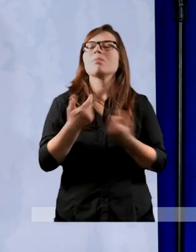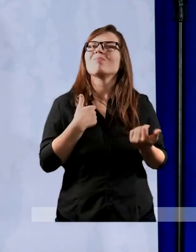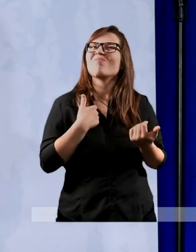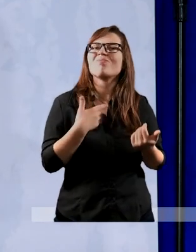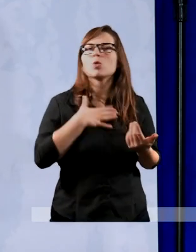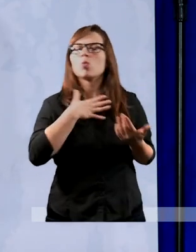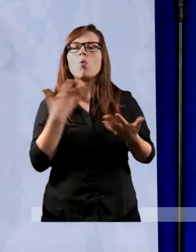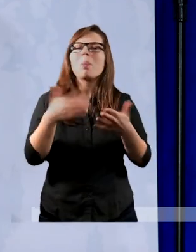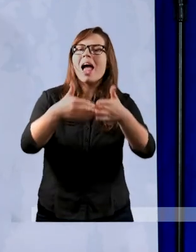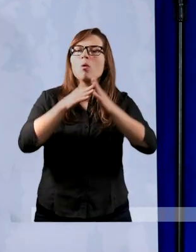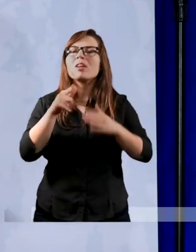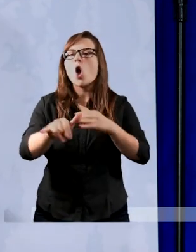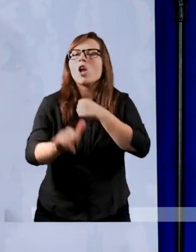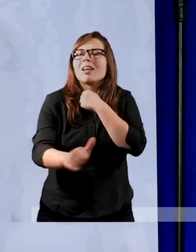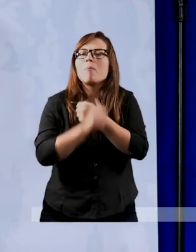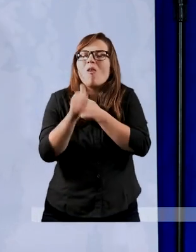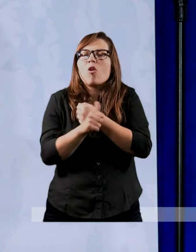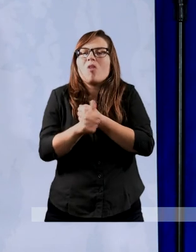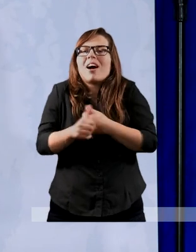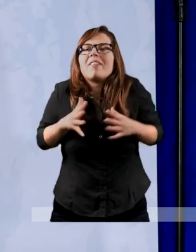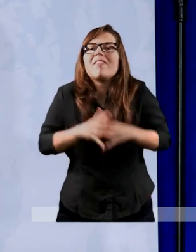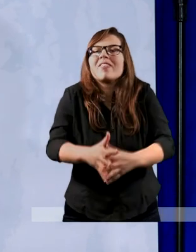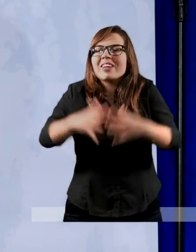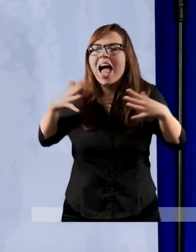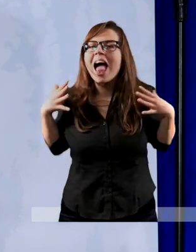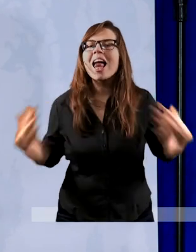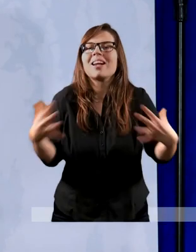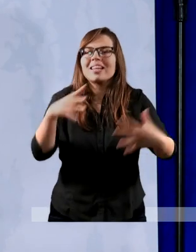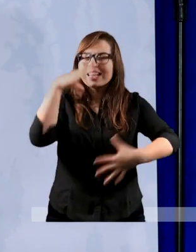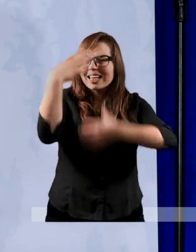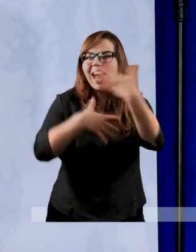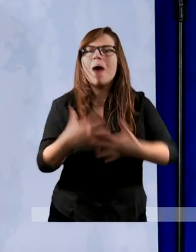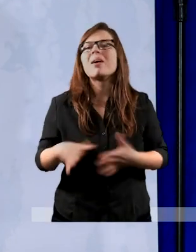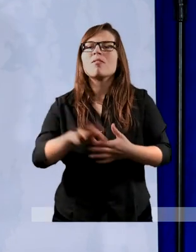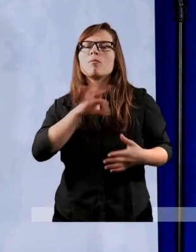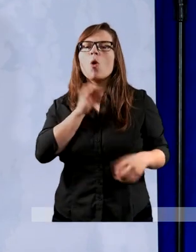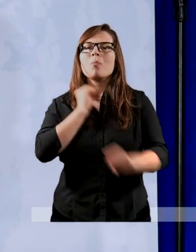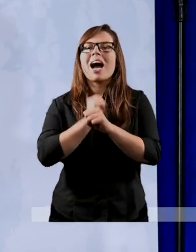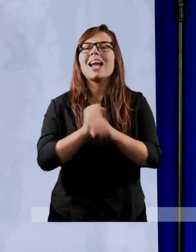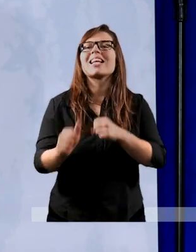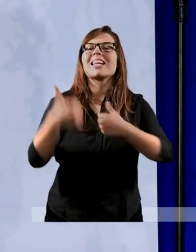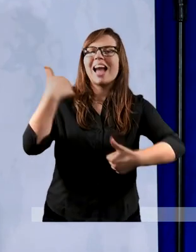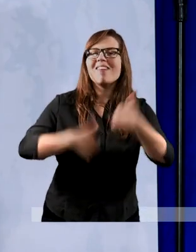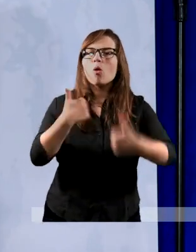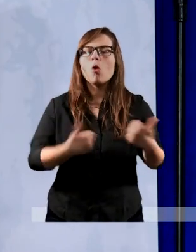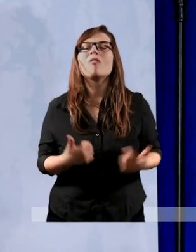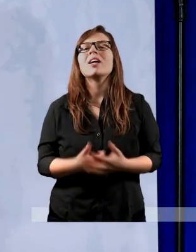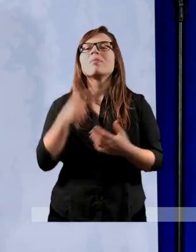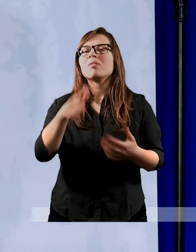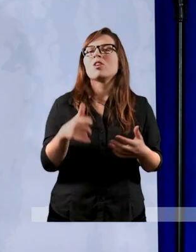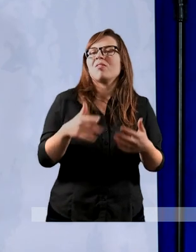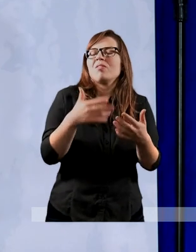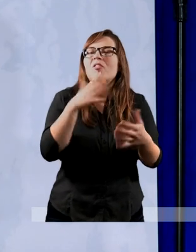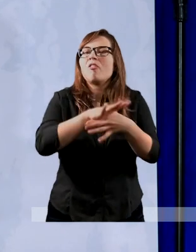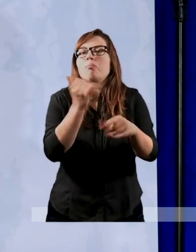Nie ukrywam, że to spowodowało wielki zamęt w mojej pracy zawodowej, ponieważ oznacza to niepracowanie praktycznie